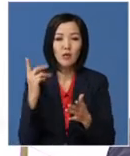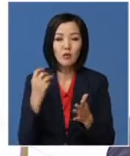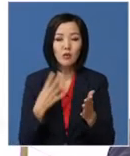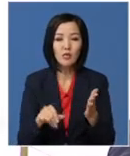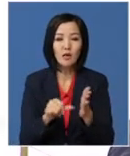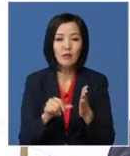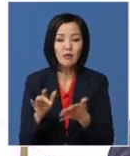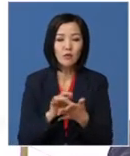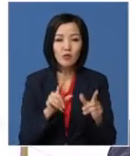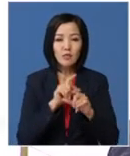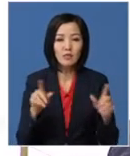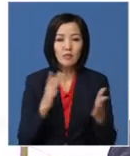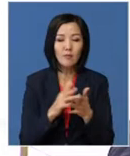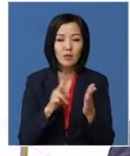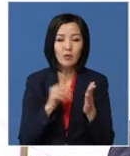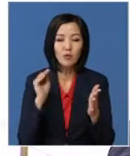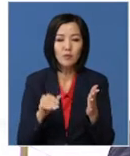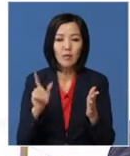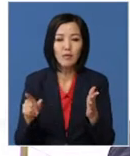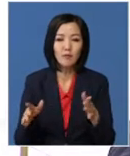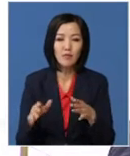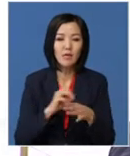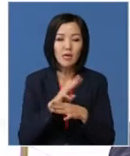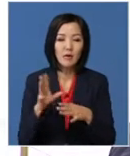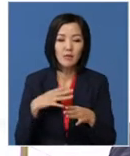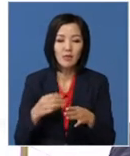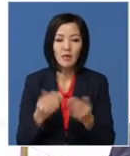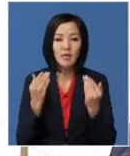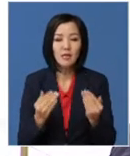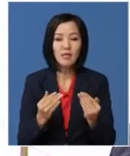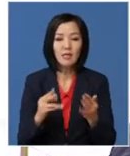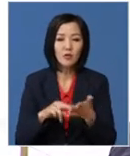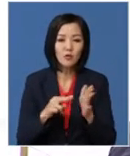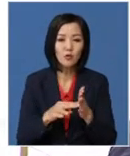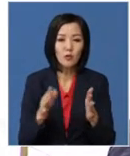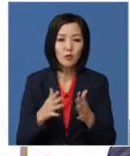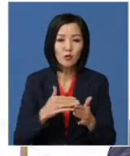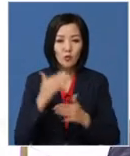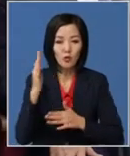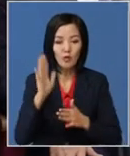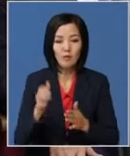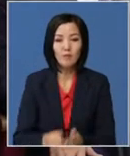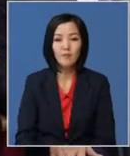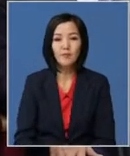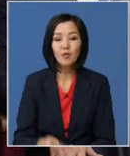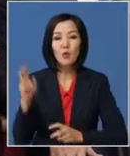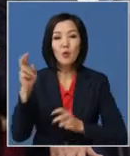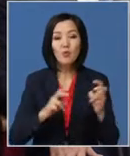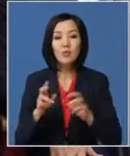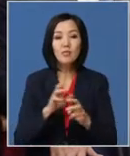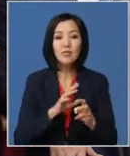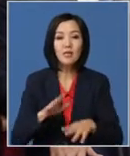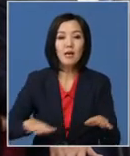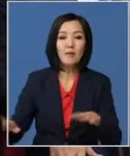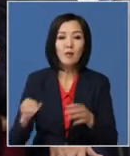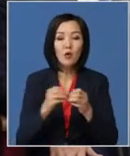туристік нысан болса қалада 700 мыңнан аса адамды қамтыды биыл. Ендігі меже одан да жоғары болмақ. Өндірістік аймақтағы 10